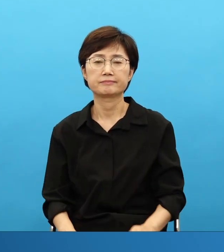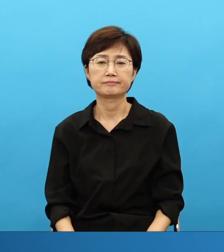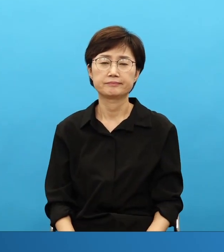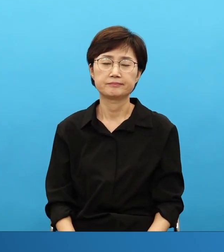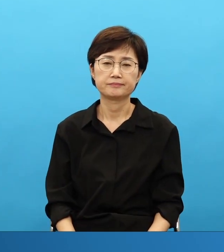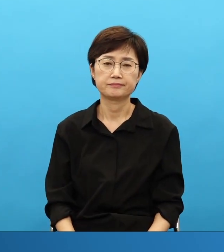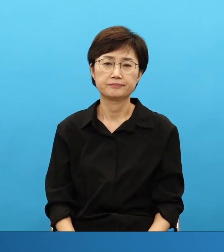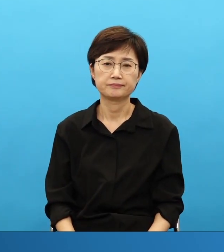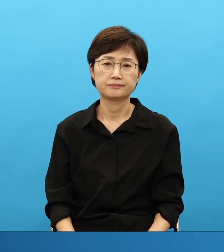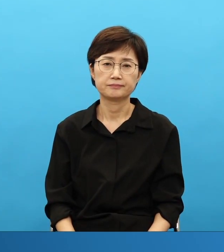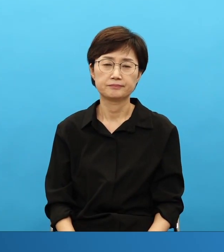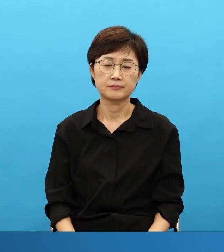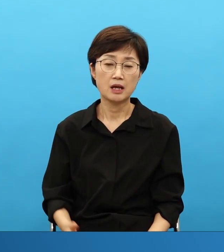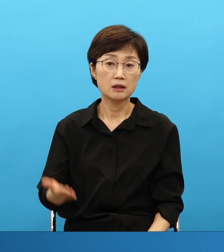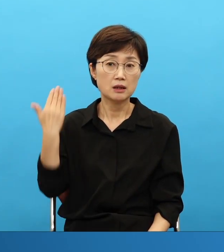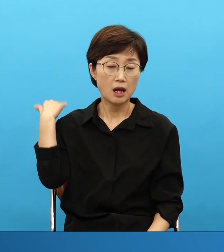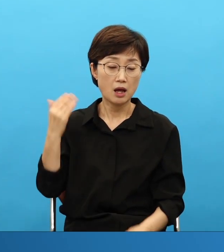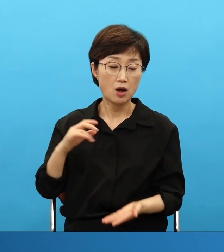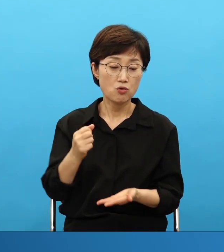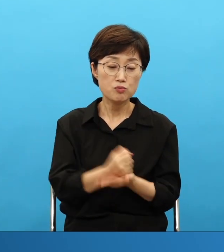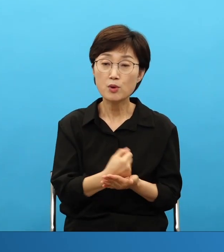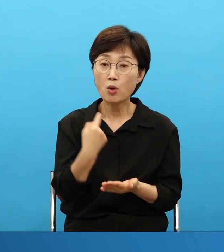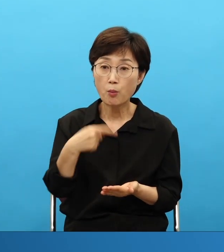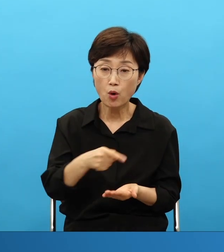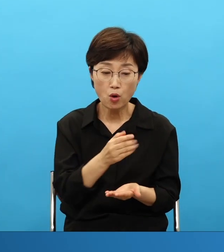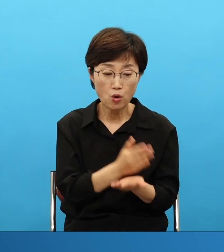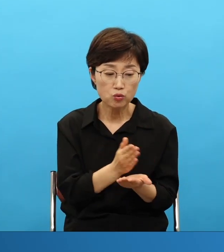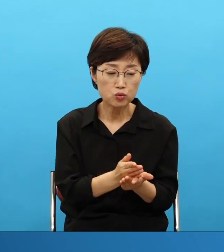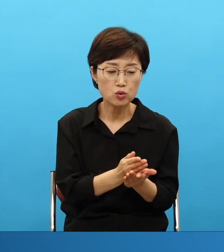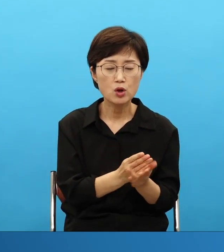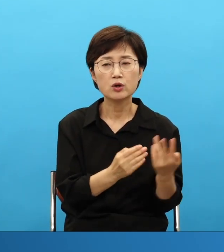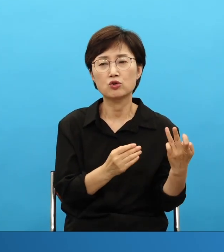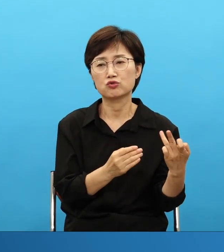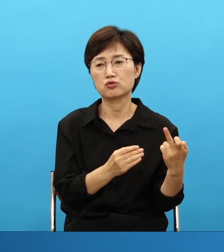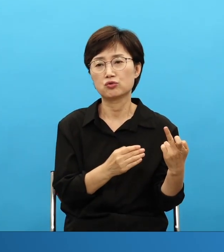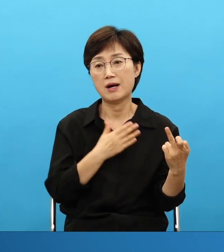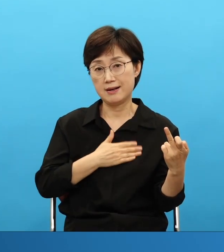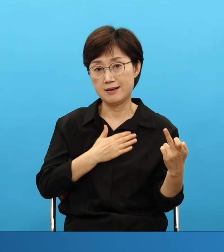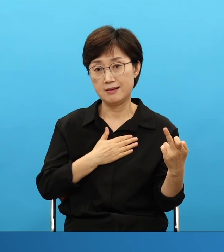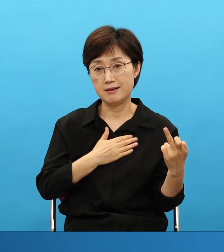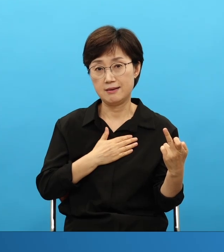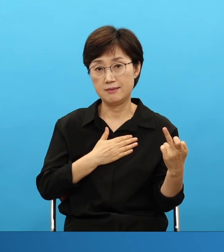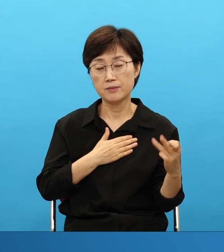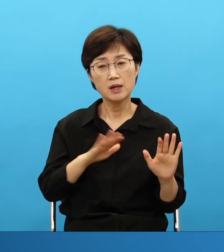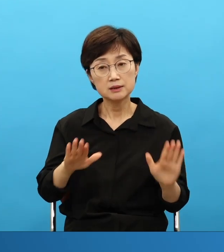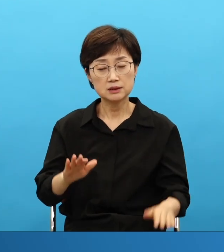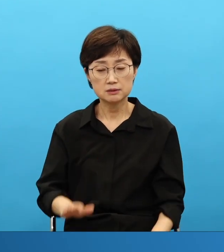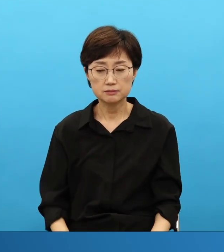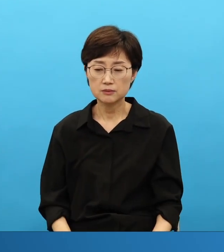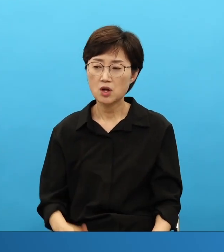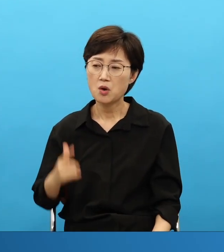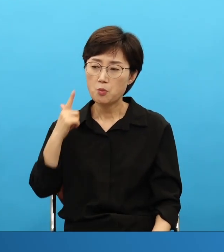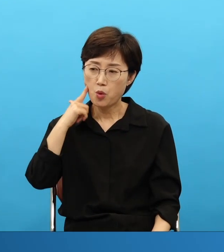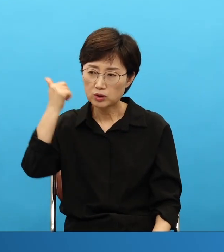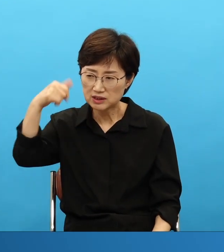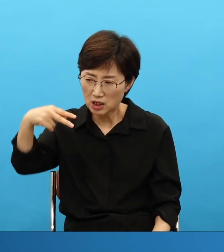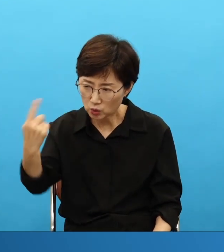겁니다 12가지 지금 많이 목사님도 가르치고 절에서도